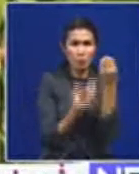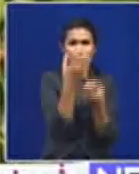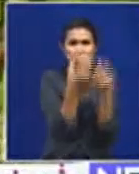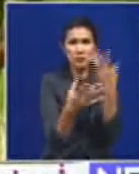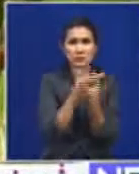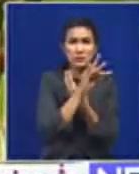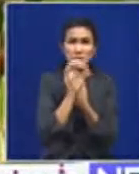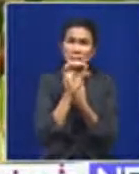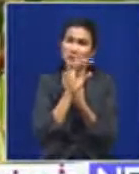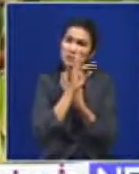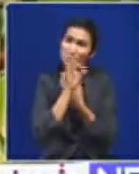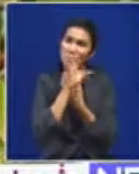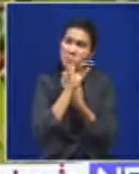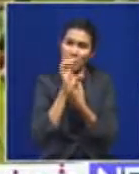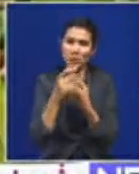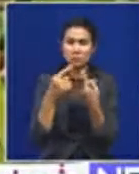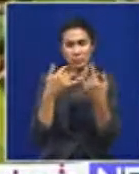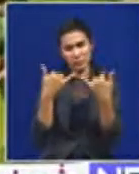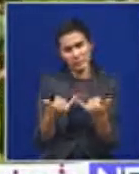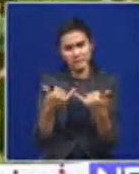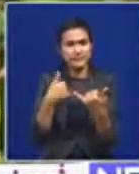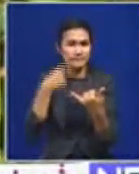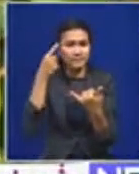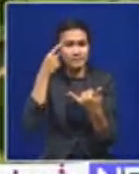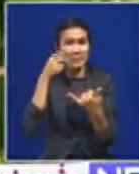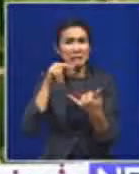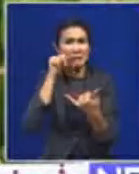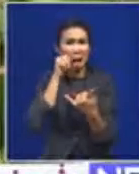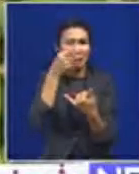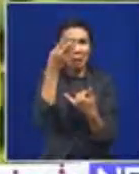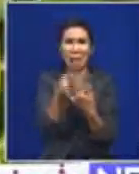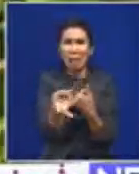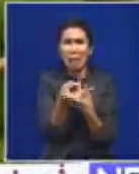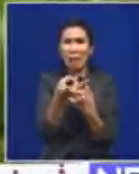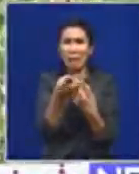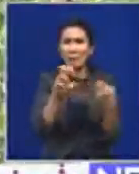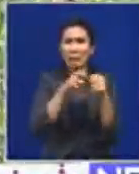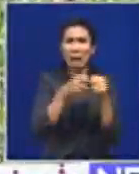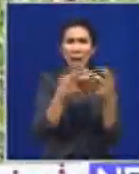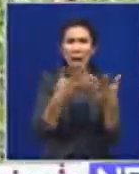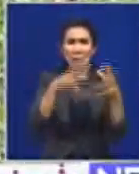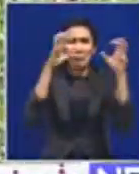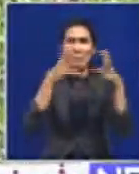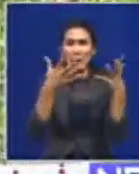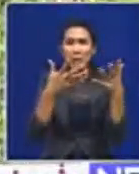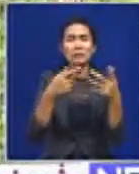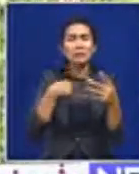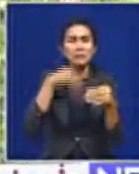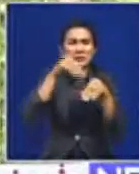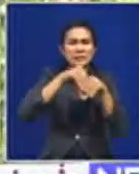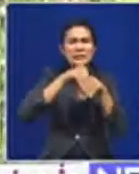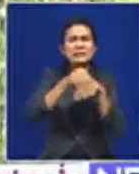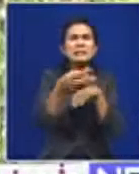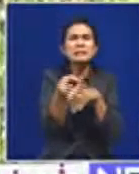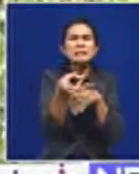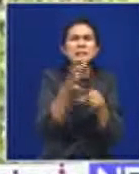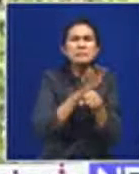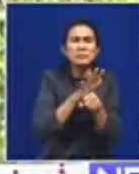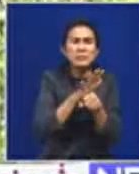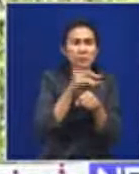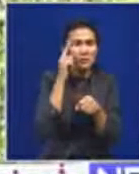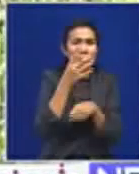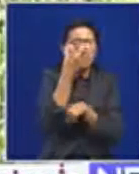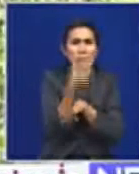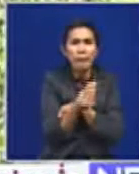ไร่รวม20ไร่นะตอนนี้ก็พอน้ำน้อยอ่ะน้ำฝนตกต้องไปตามฤดูกาลก็ปลูกน้อยเหลือ300ก